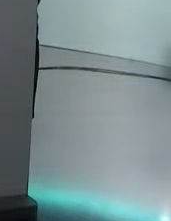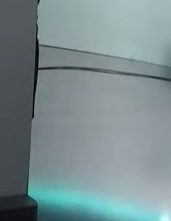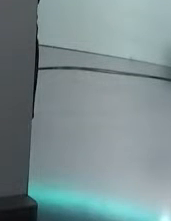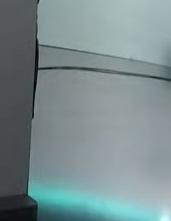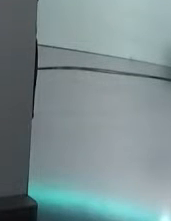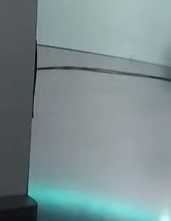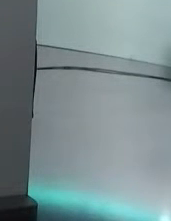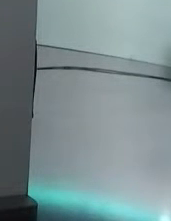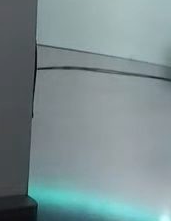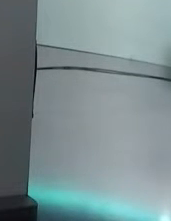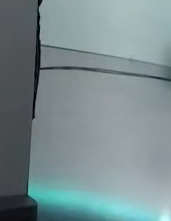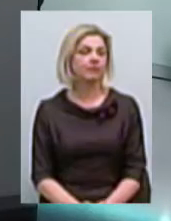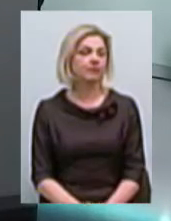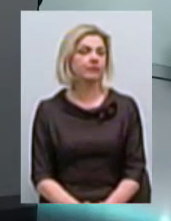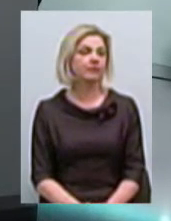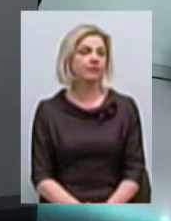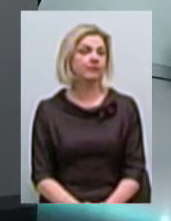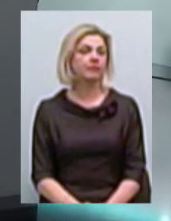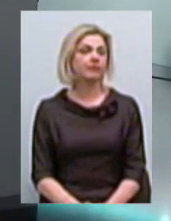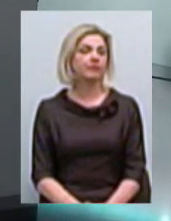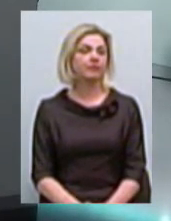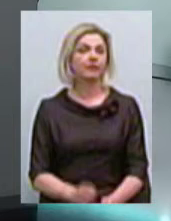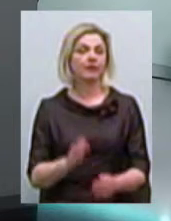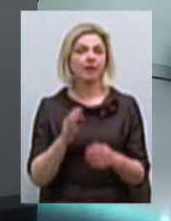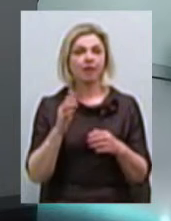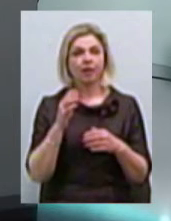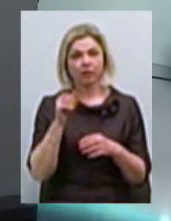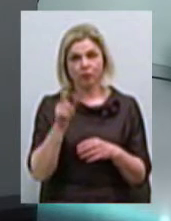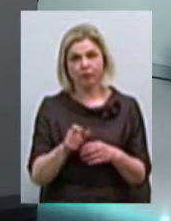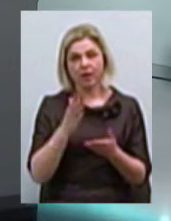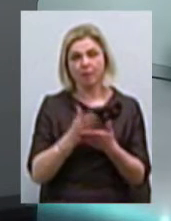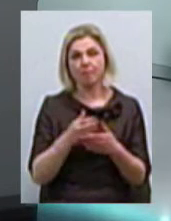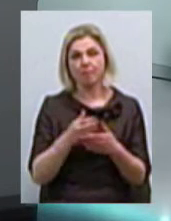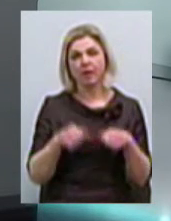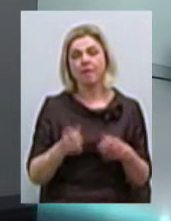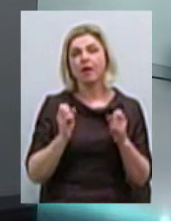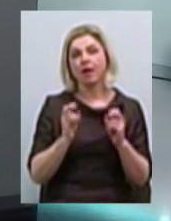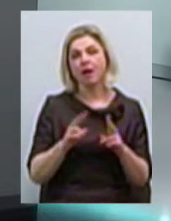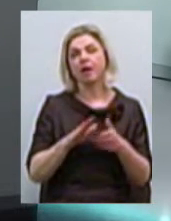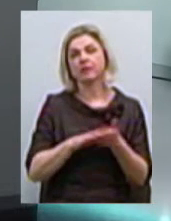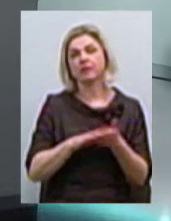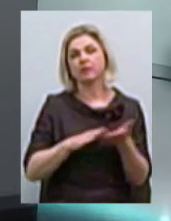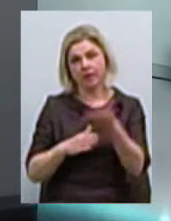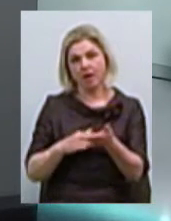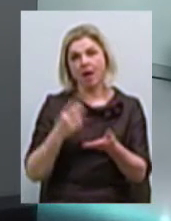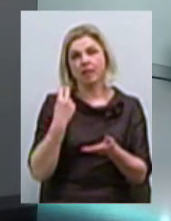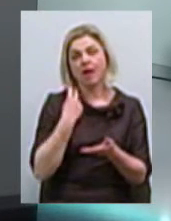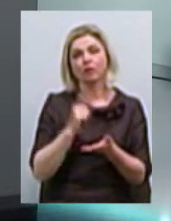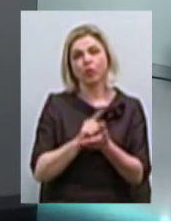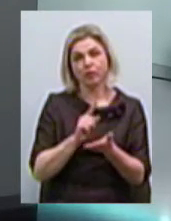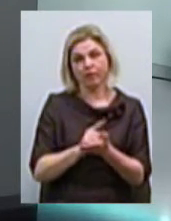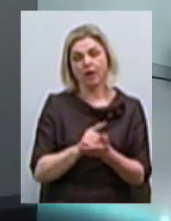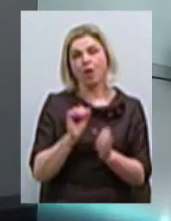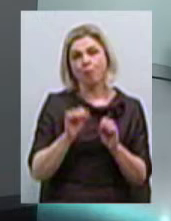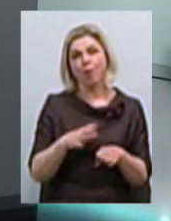декларацію? Згідно податкового кодексу, фізична особа має право вибрати, яким чином подавати податкову декларацію. Вона може подати її